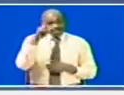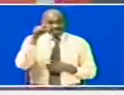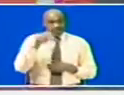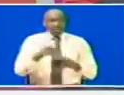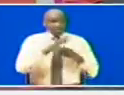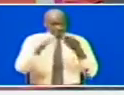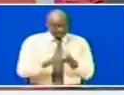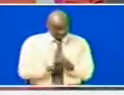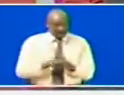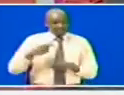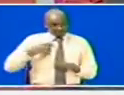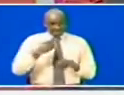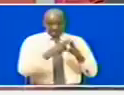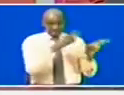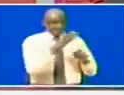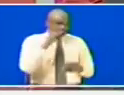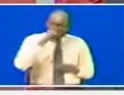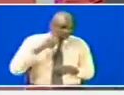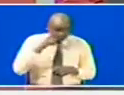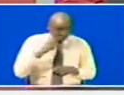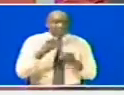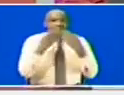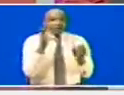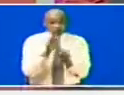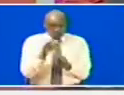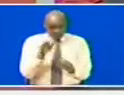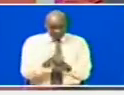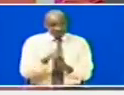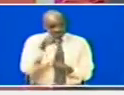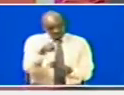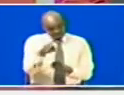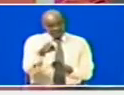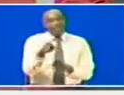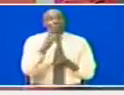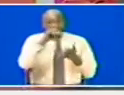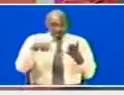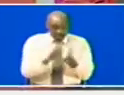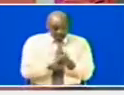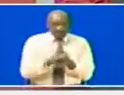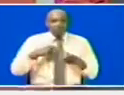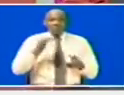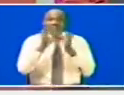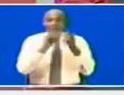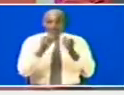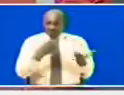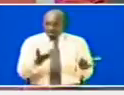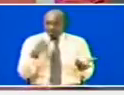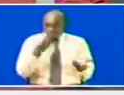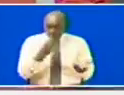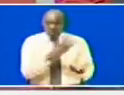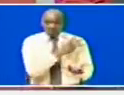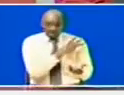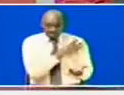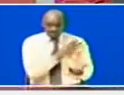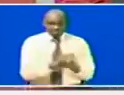weekend. Mimi ni wako Loft Matambo nasema shukrani za dhati sana kwa kuwa nami katika saa hiyo nzima na mtangazaji mwenza kwa lugha ishara amekuwa